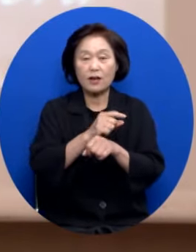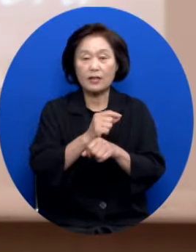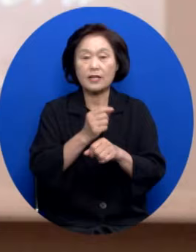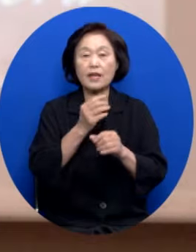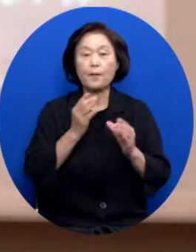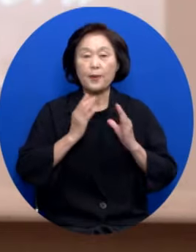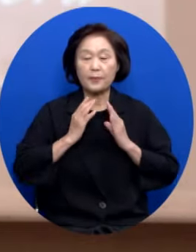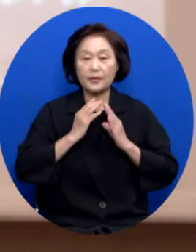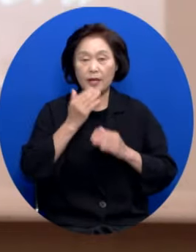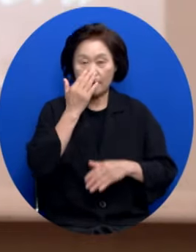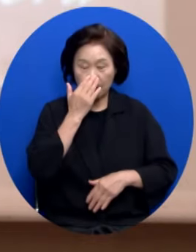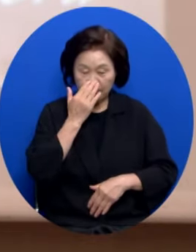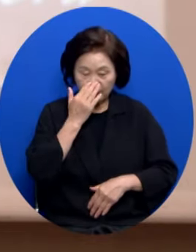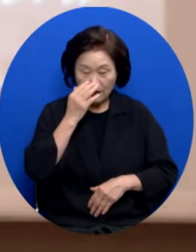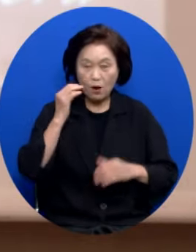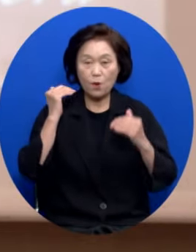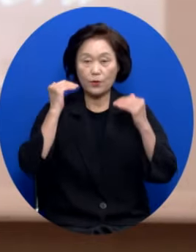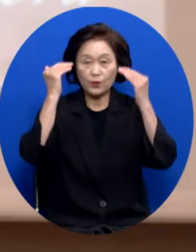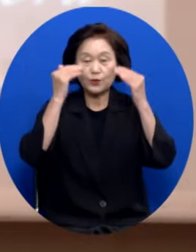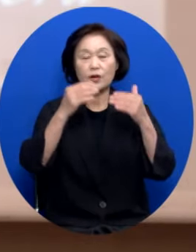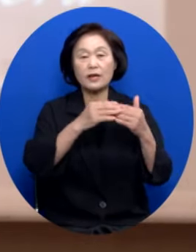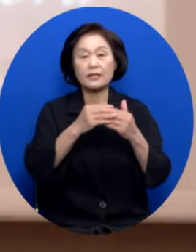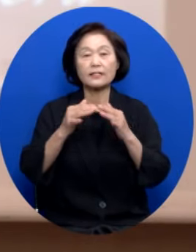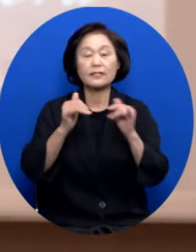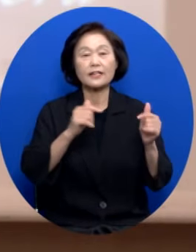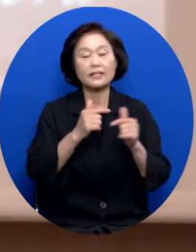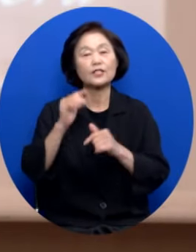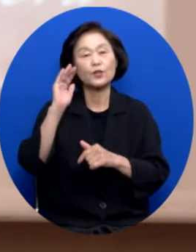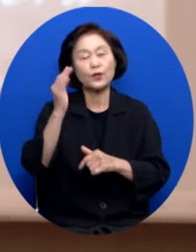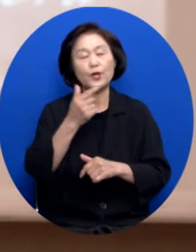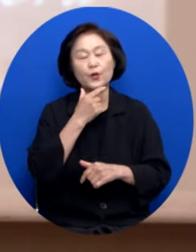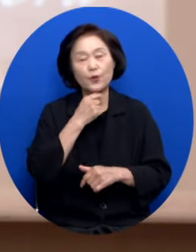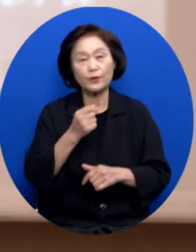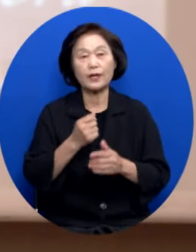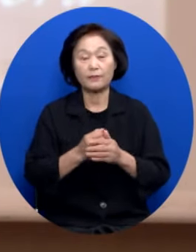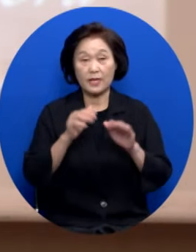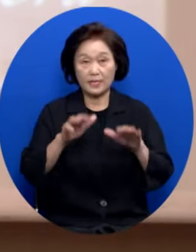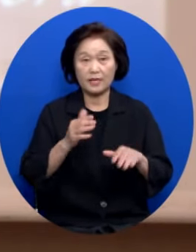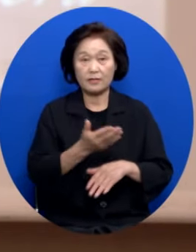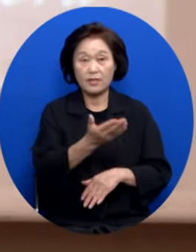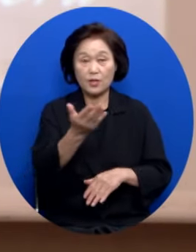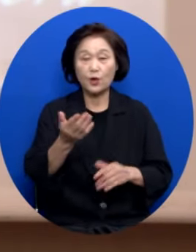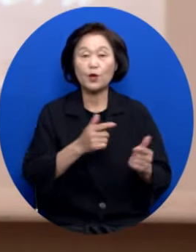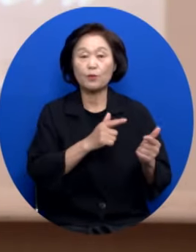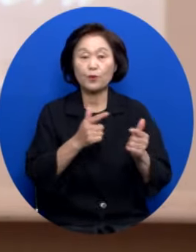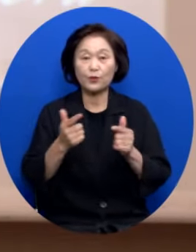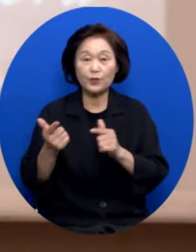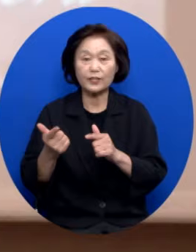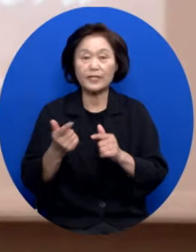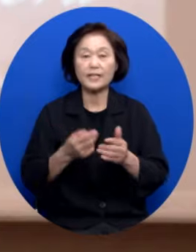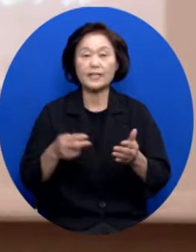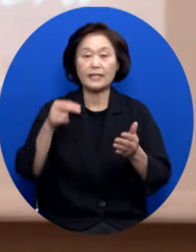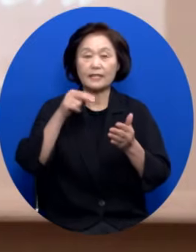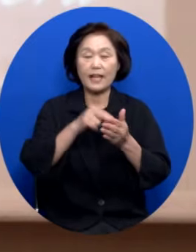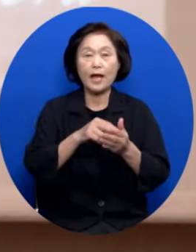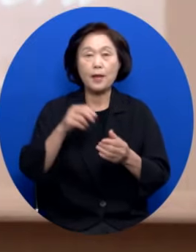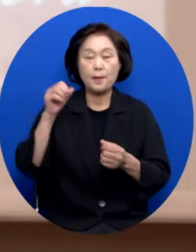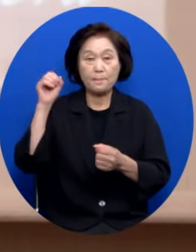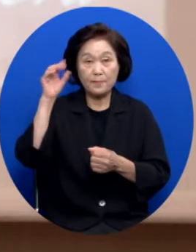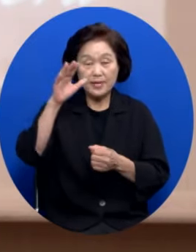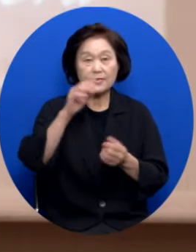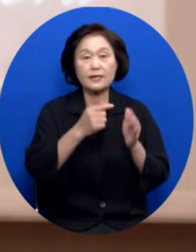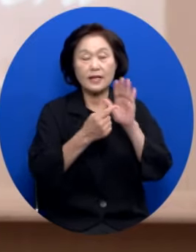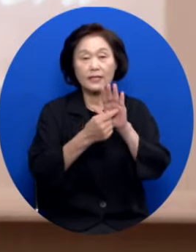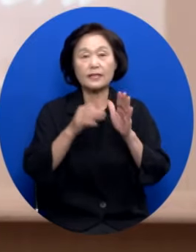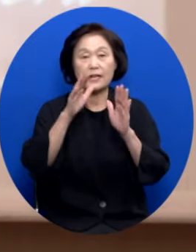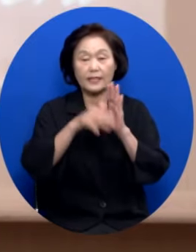겸손하고 성숙한 리더들이 되시기를 간절히 바랍니다. 이제는 여러분이 일어나서 빛을 발할 때입니다. 시대의